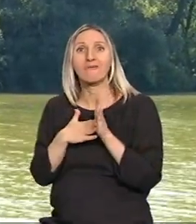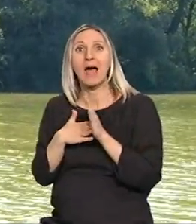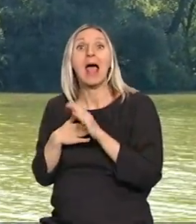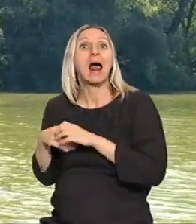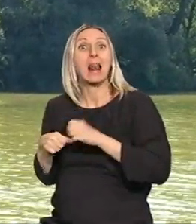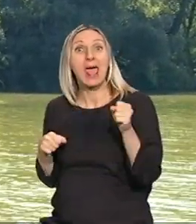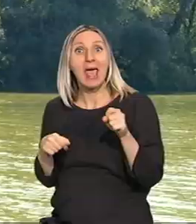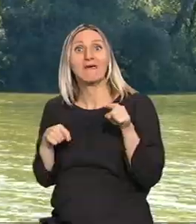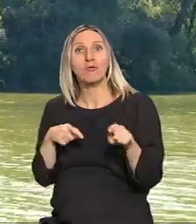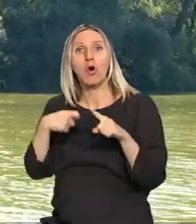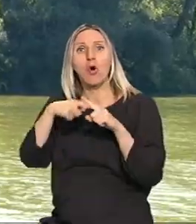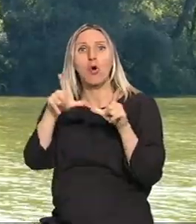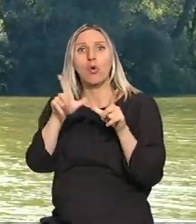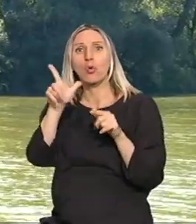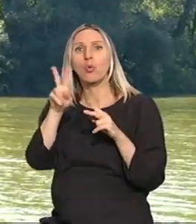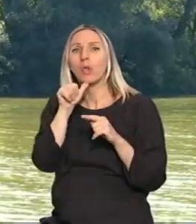se Kulički grad,